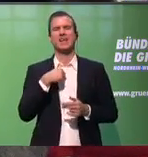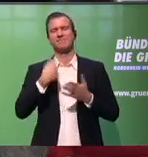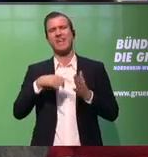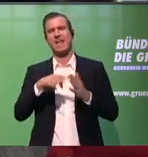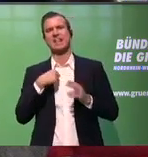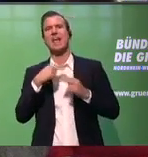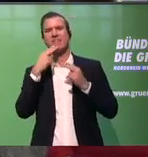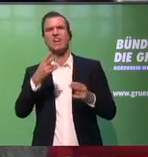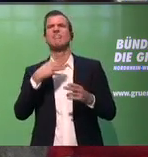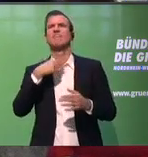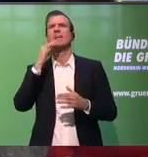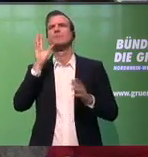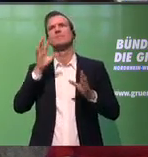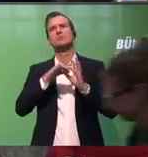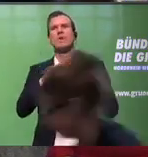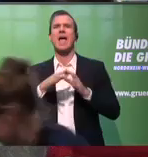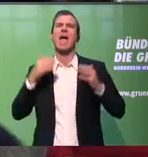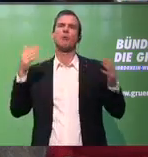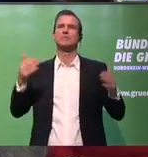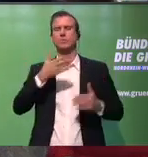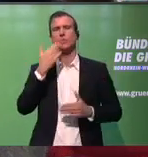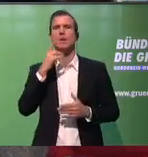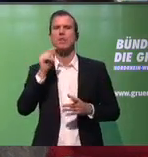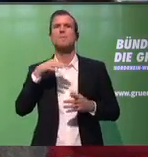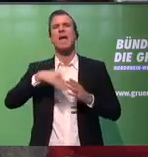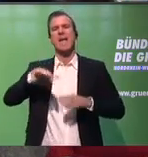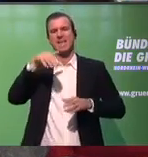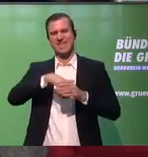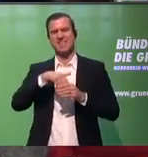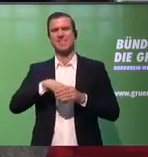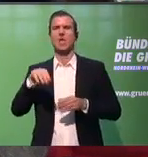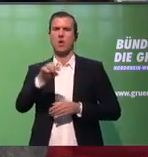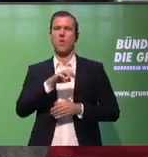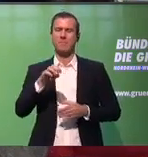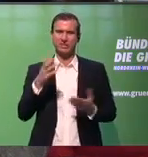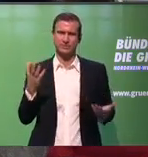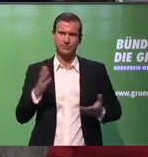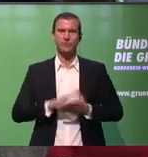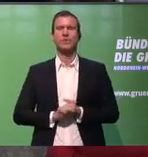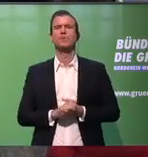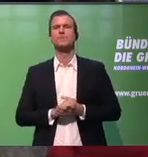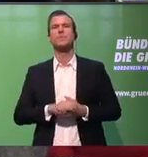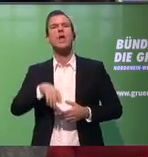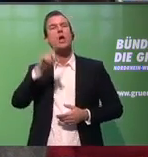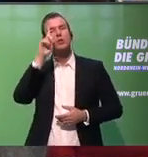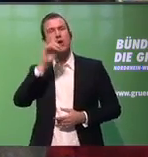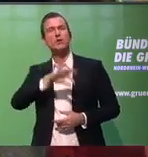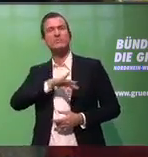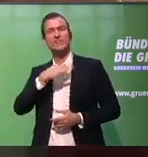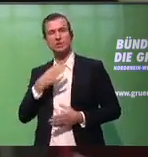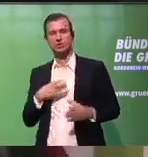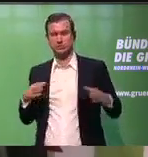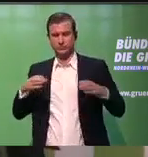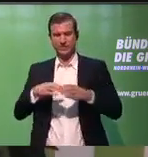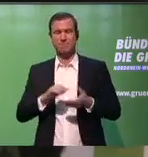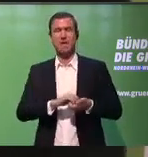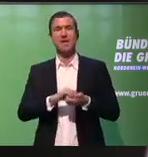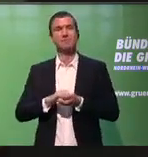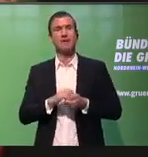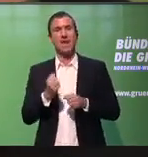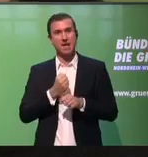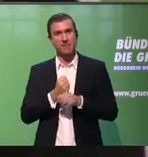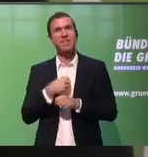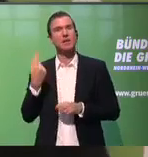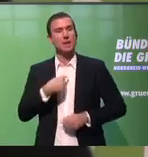ganz unter außen eingeordnet. Ist ja eher innerhalb der Europäischen Union. Die deutsch-französische Zusammenarbeit, die wollen wir auch